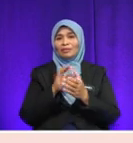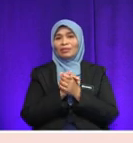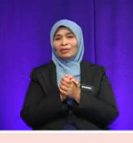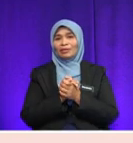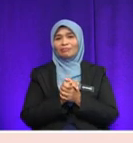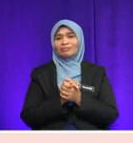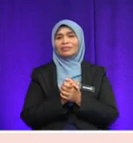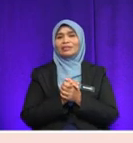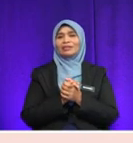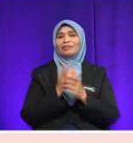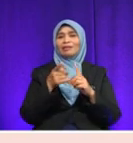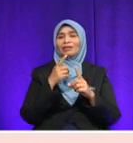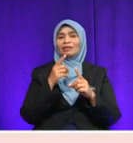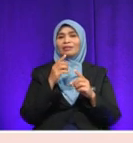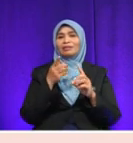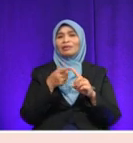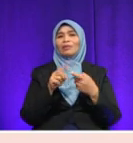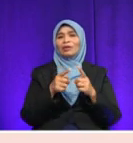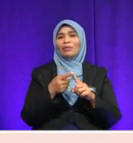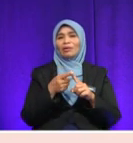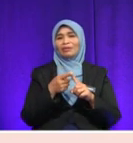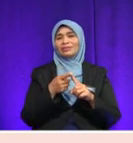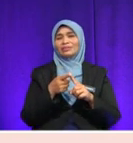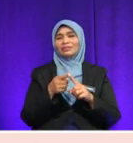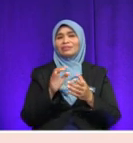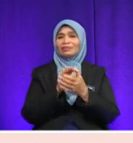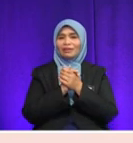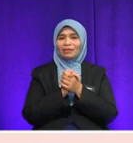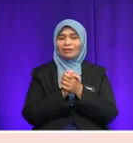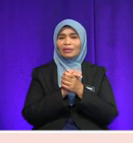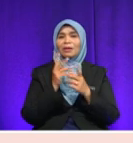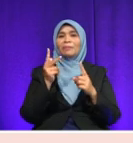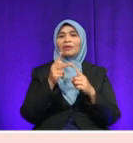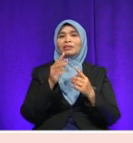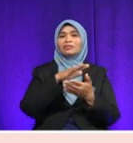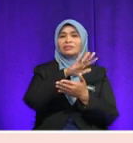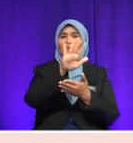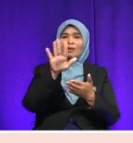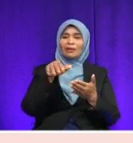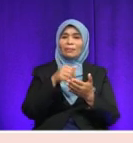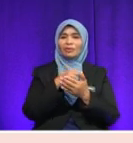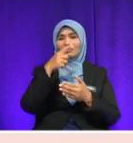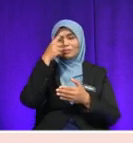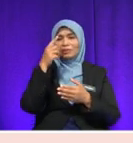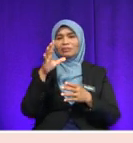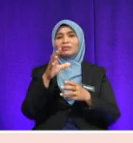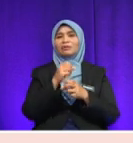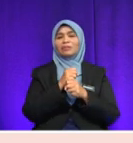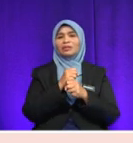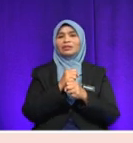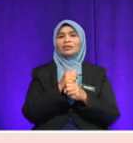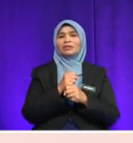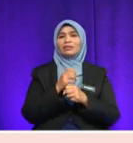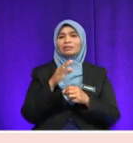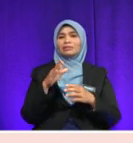ucapan dari pada kawan-kawan Ustaz juga kata inilah kebersihan dan juga semua sebab mencapai PBB yang sangat